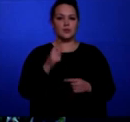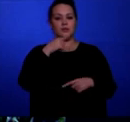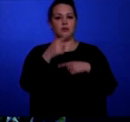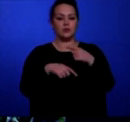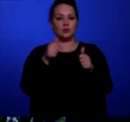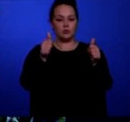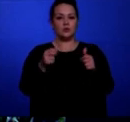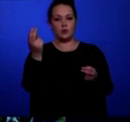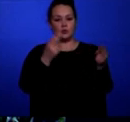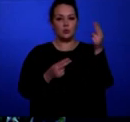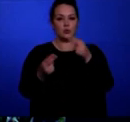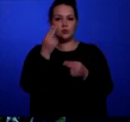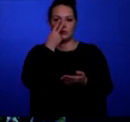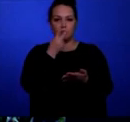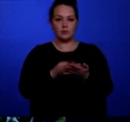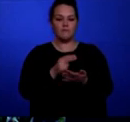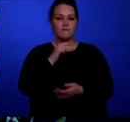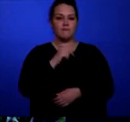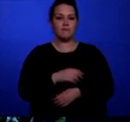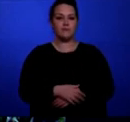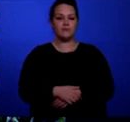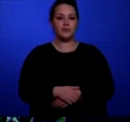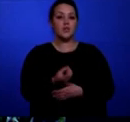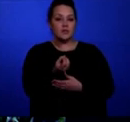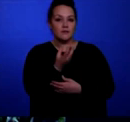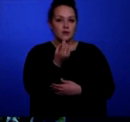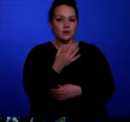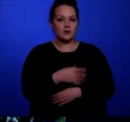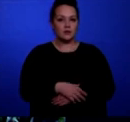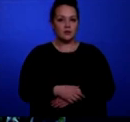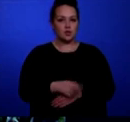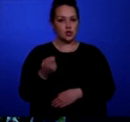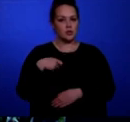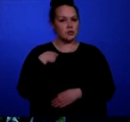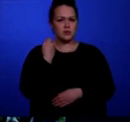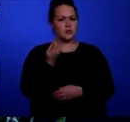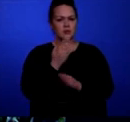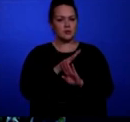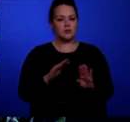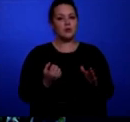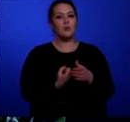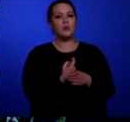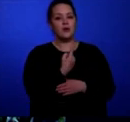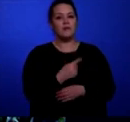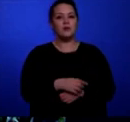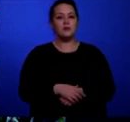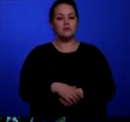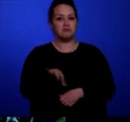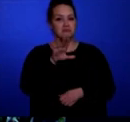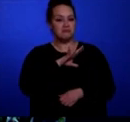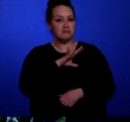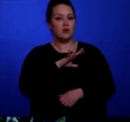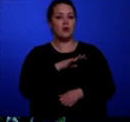следующей иллюстрации посмотрите. Мы видим с вами цветы. И не зря они появились. Ведь в саду бывают не